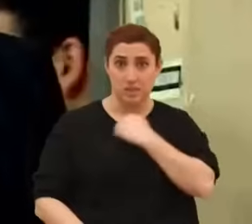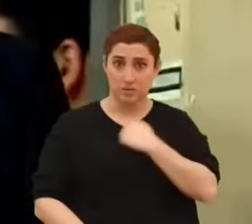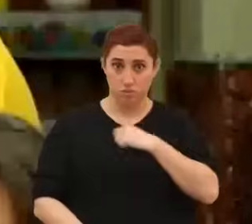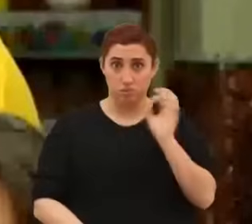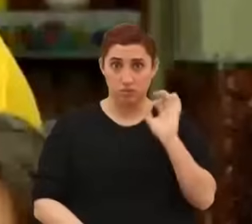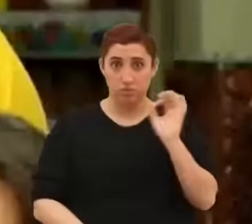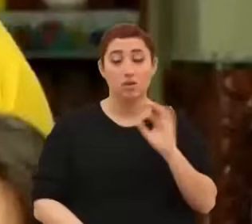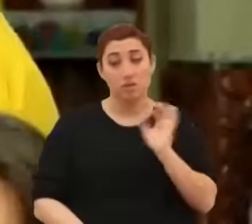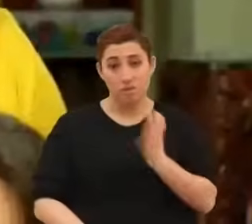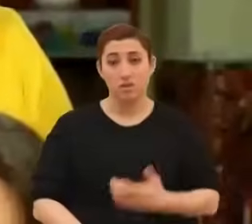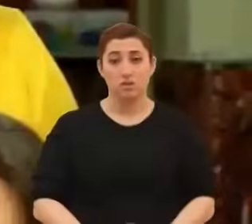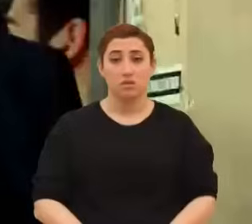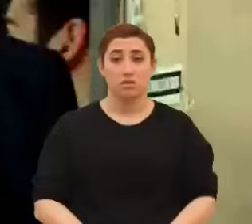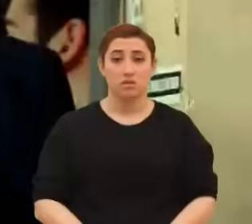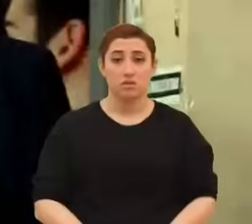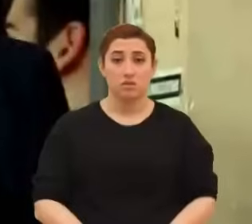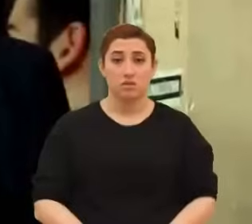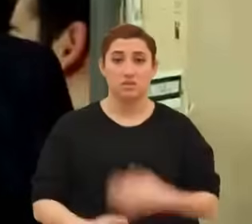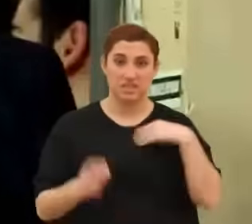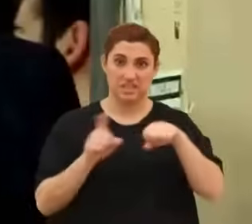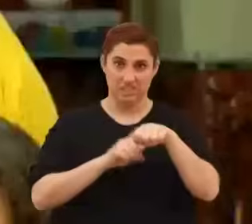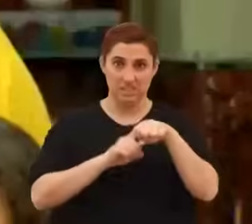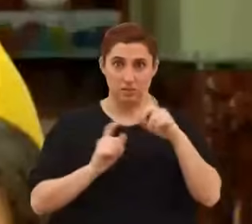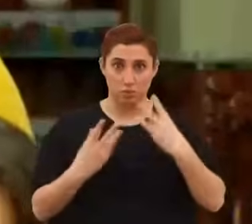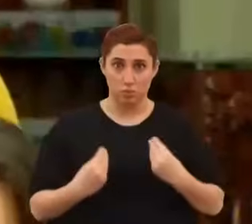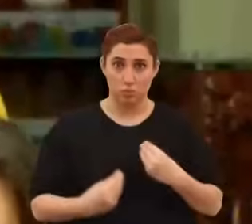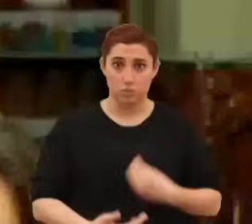Kızıyorum değil mi ya? Evet. Sinirleniyorum da.